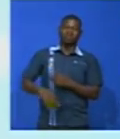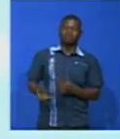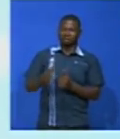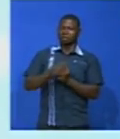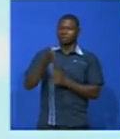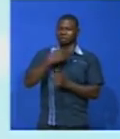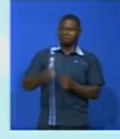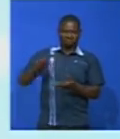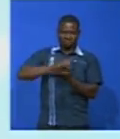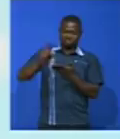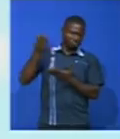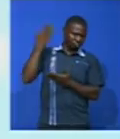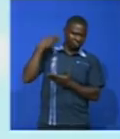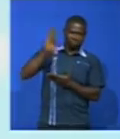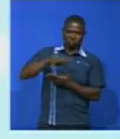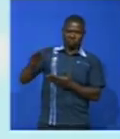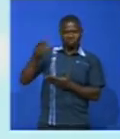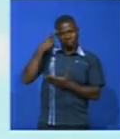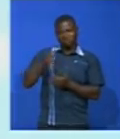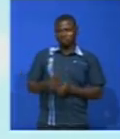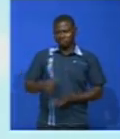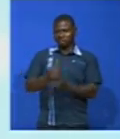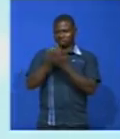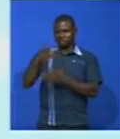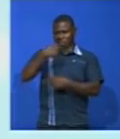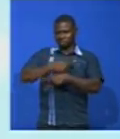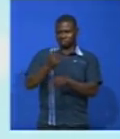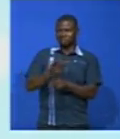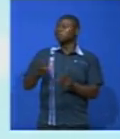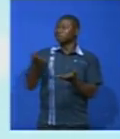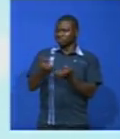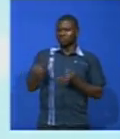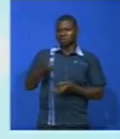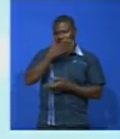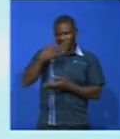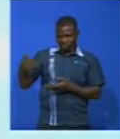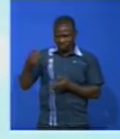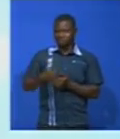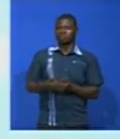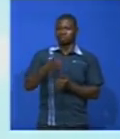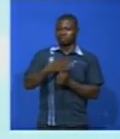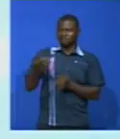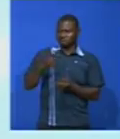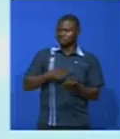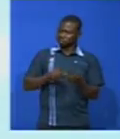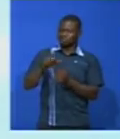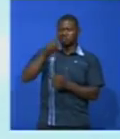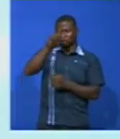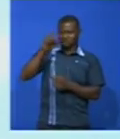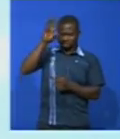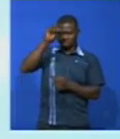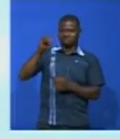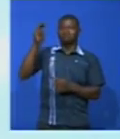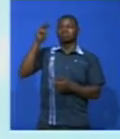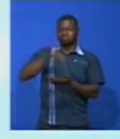côtés des producteurs qui veulent améliorer les exportations qui concernent au bas mot chaque année 150 000 tonnes de mangues. Pour ce faire,